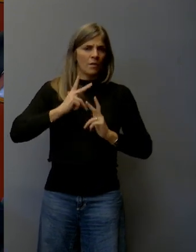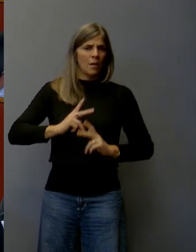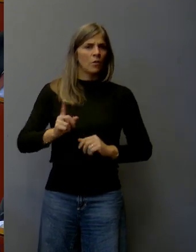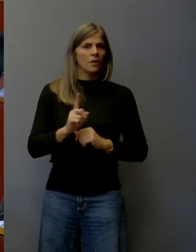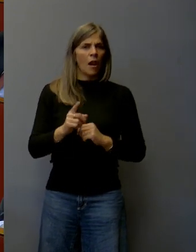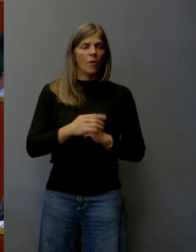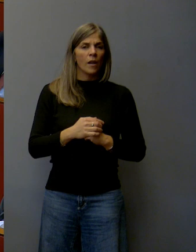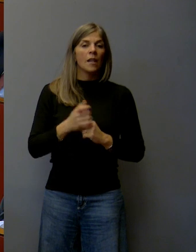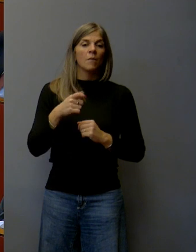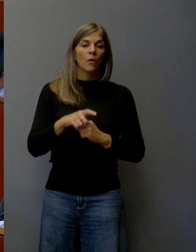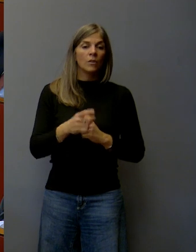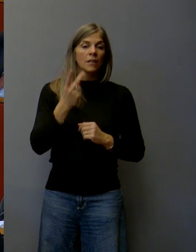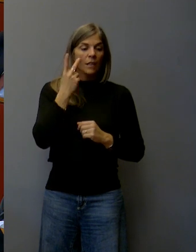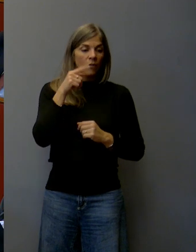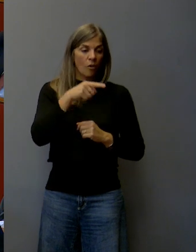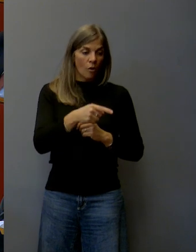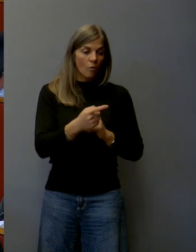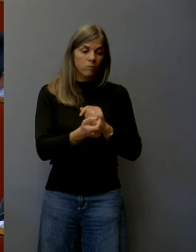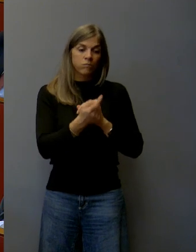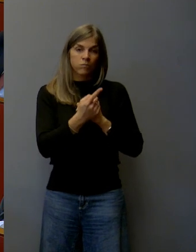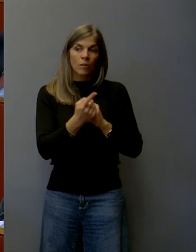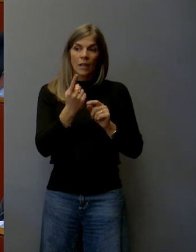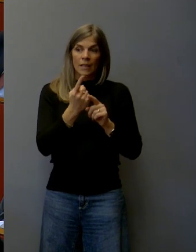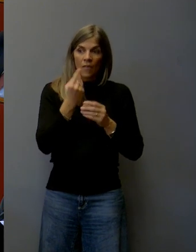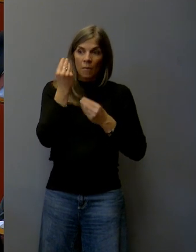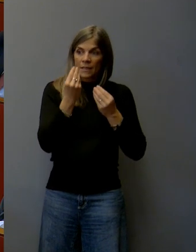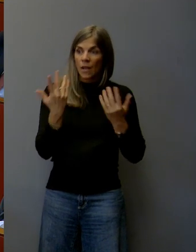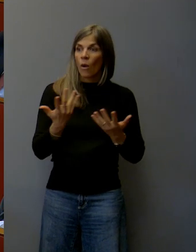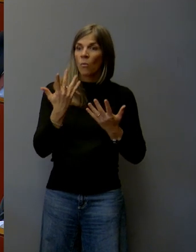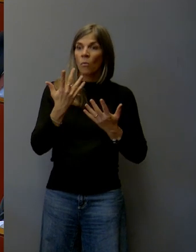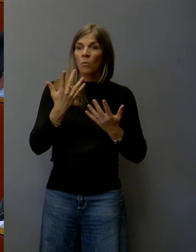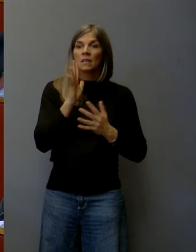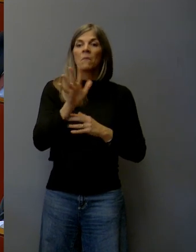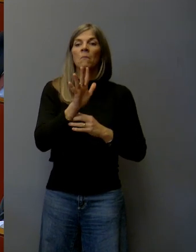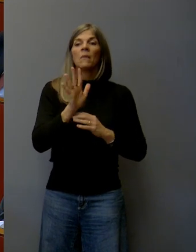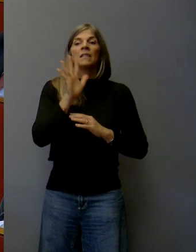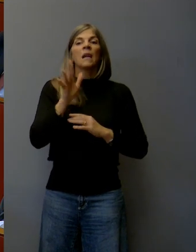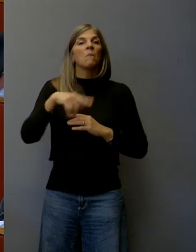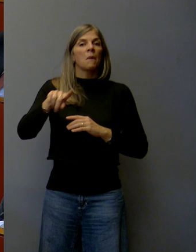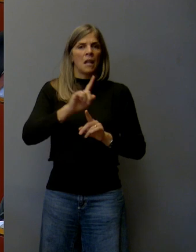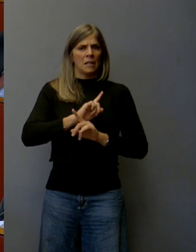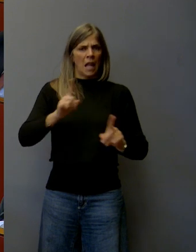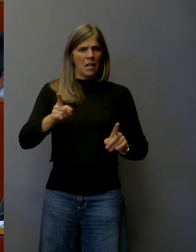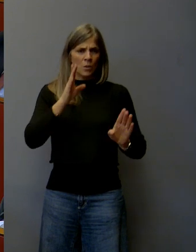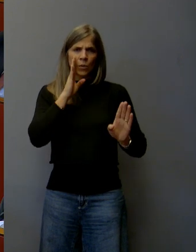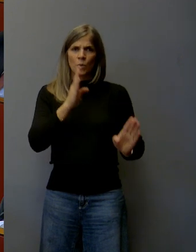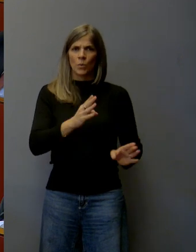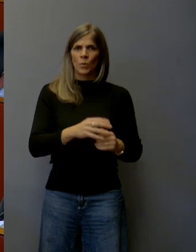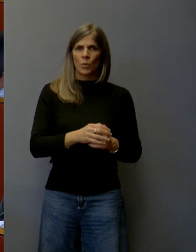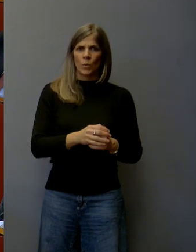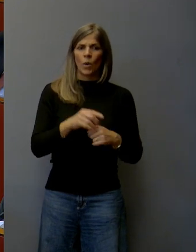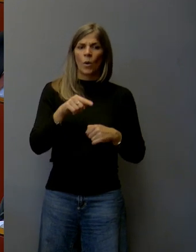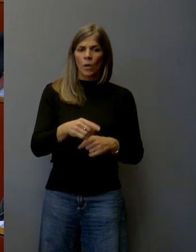prese veramente in considerazione da qualcuno e che saremo in grado di mantenere questi che sono livelli essenziali di